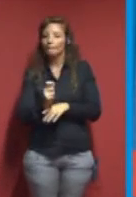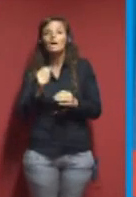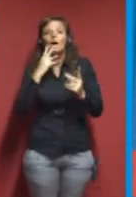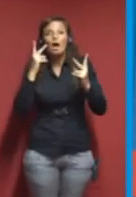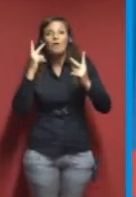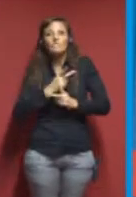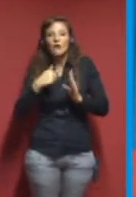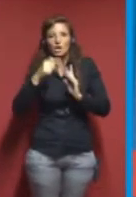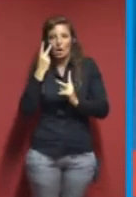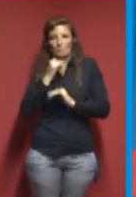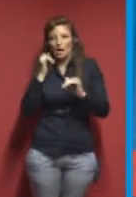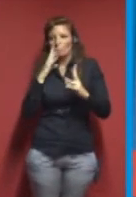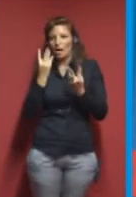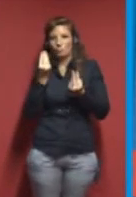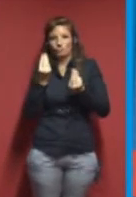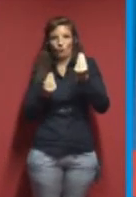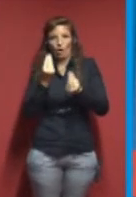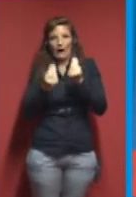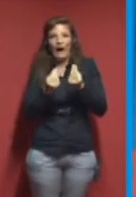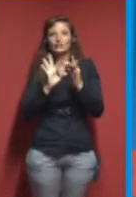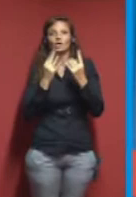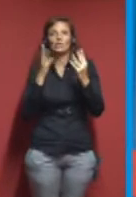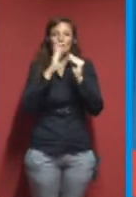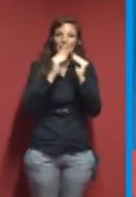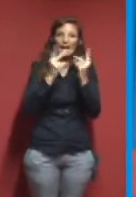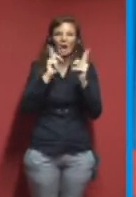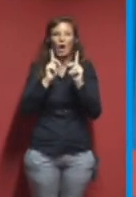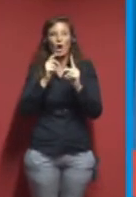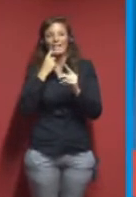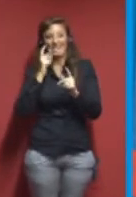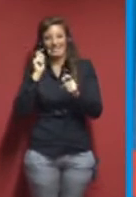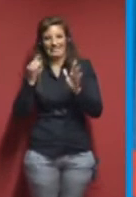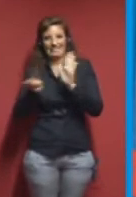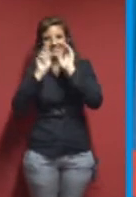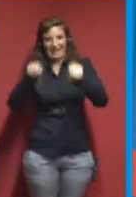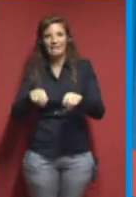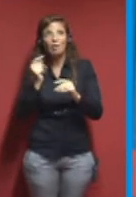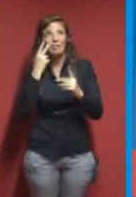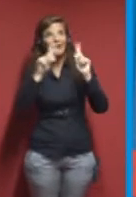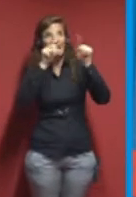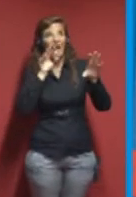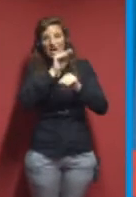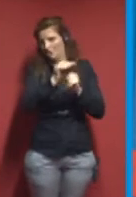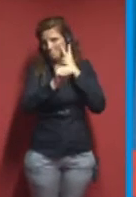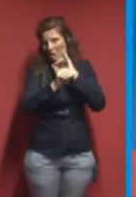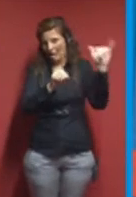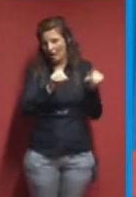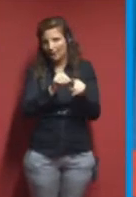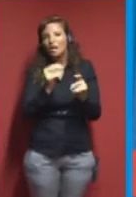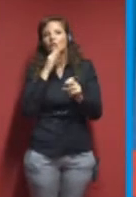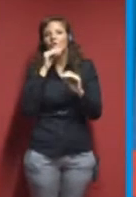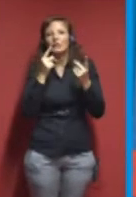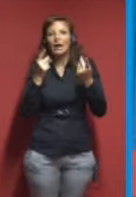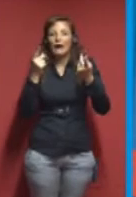i giocattoli dei maker o delle startup in negozi tradizionali come questo la personalizzazione alla co creazione